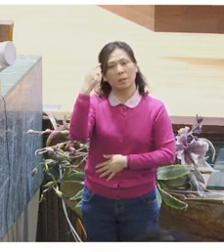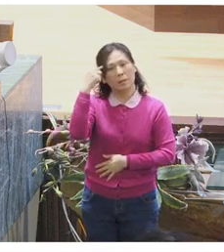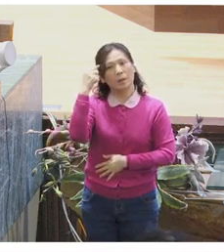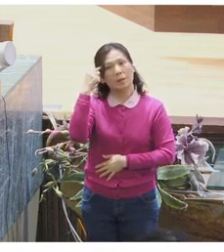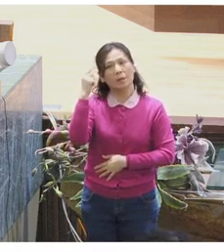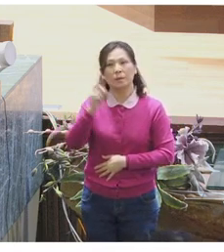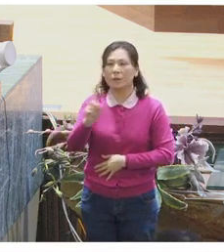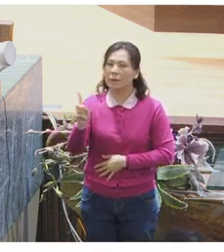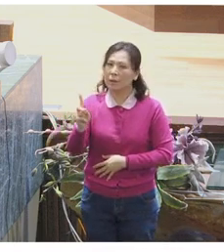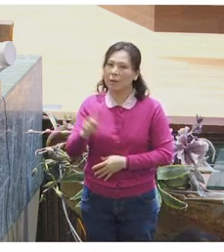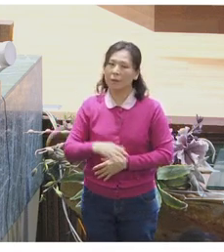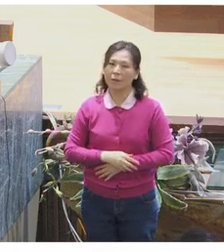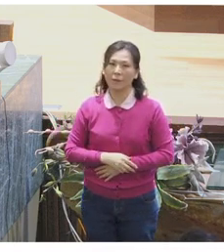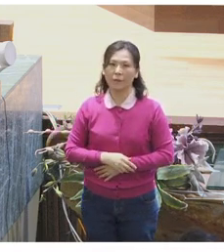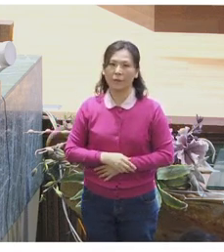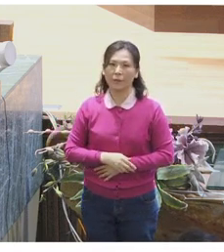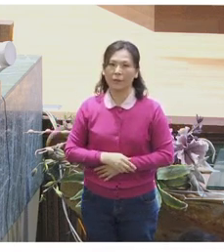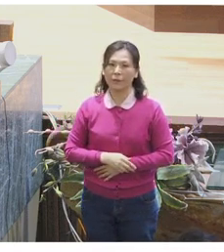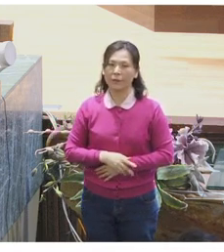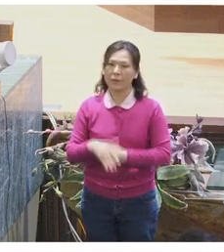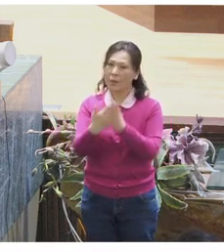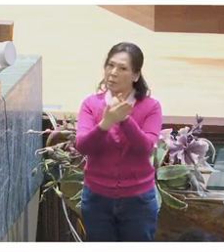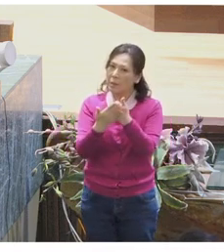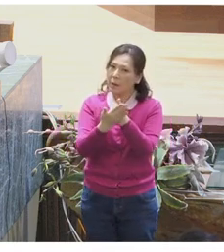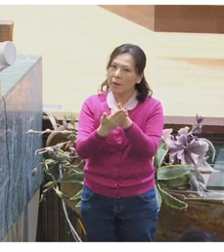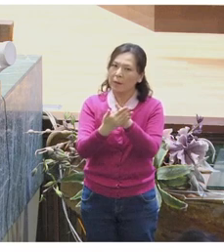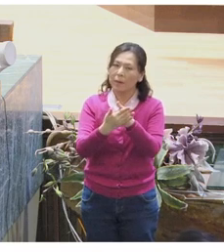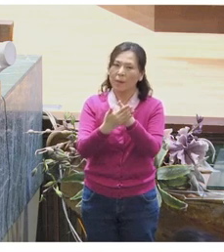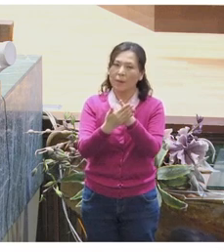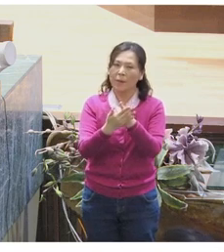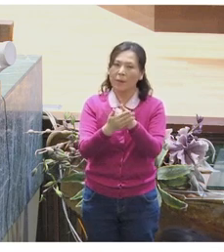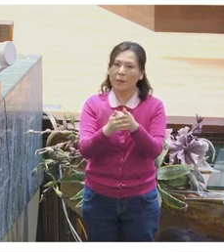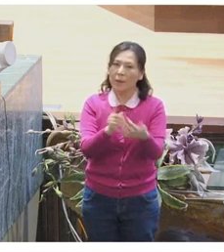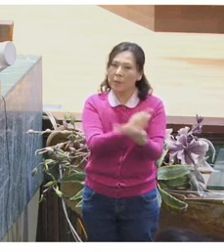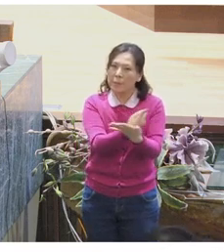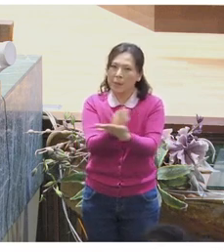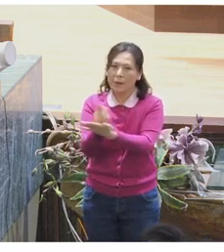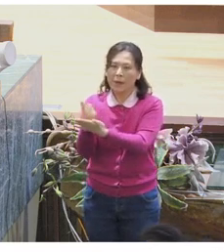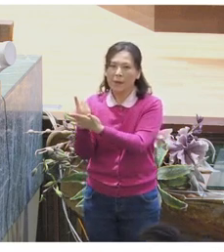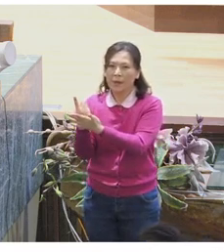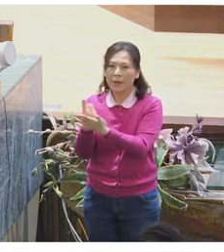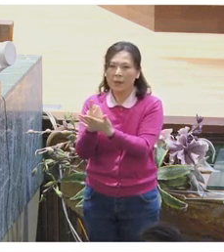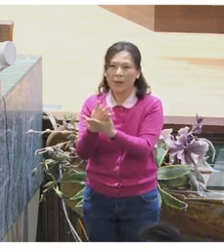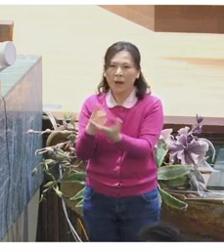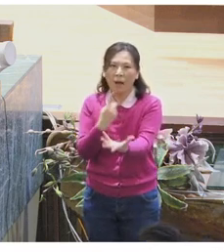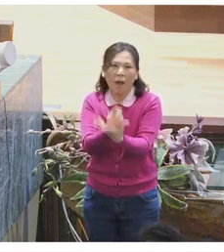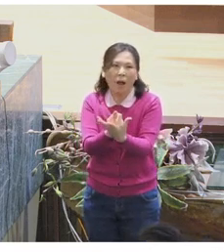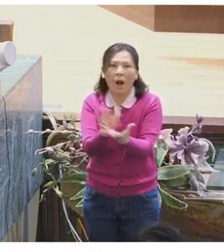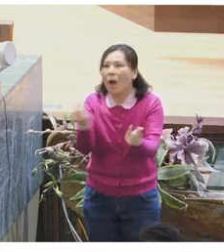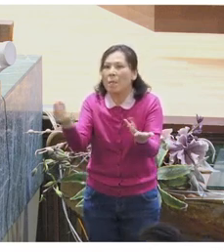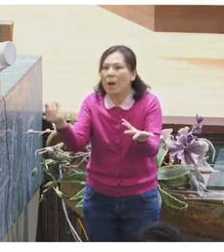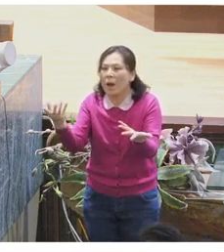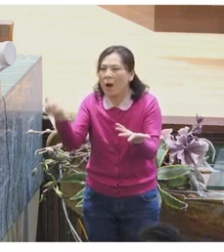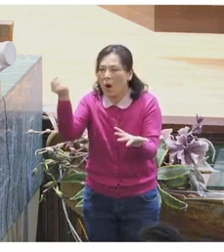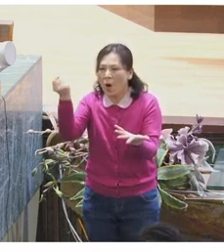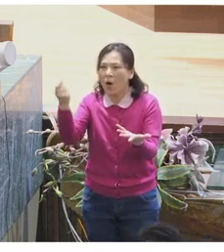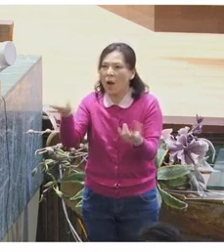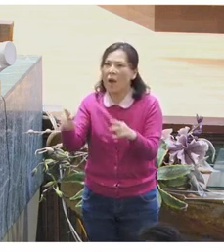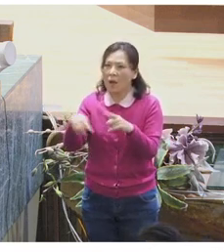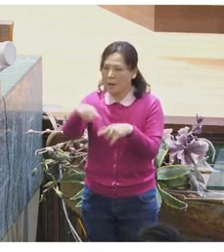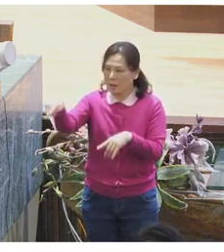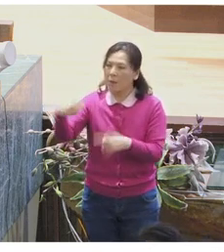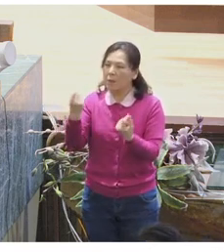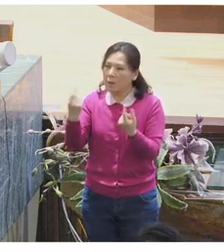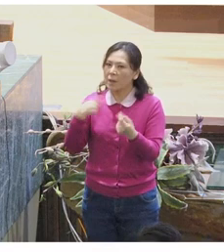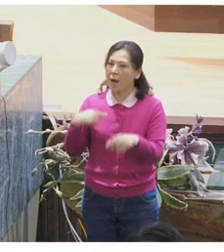说，我们保障每一个没有参与权的人都有参与自己切